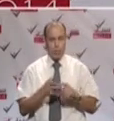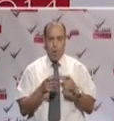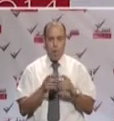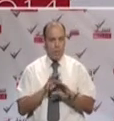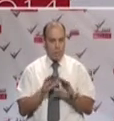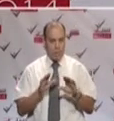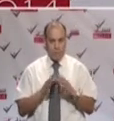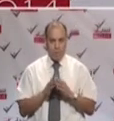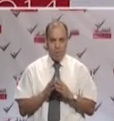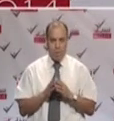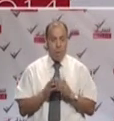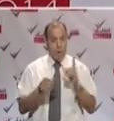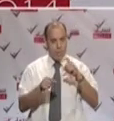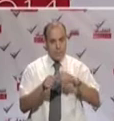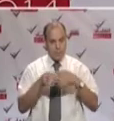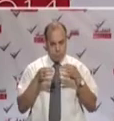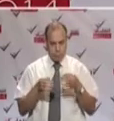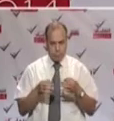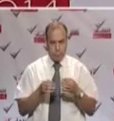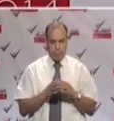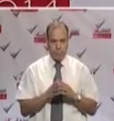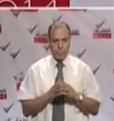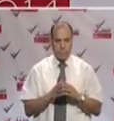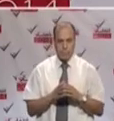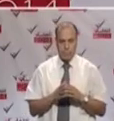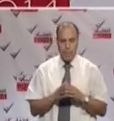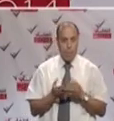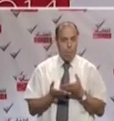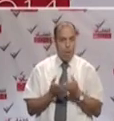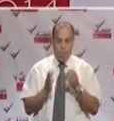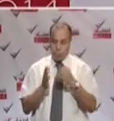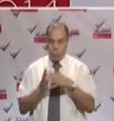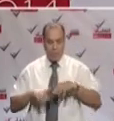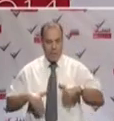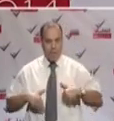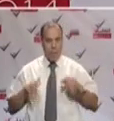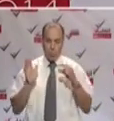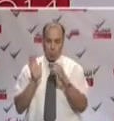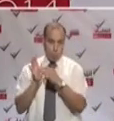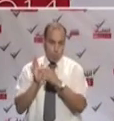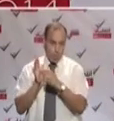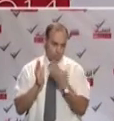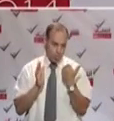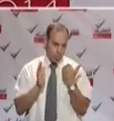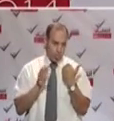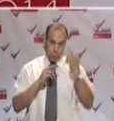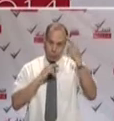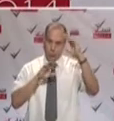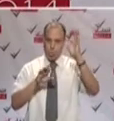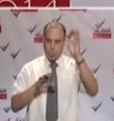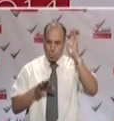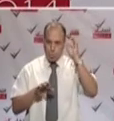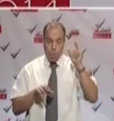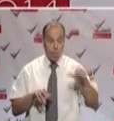الحكم، وبالإسهام الفعال في وضع النسخة الأخيرة من الدستور اللي يشرف تونس